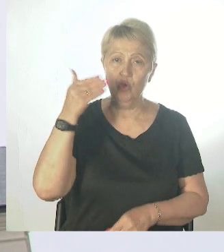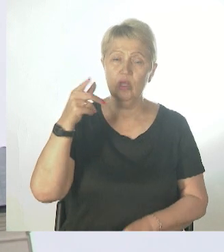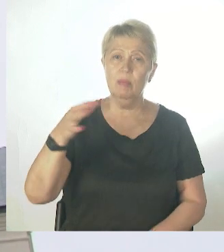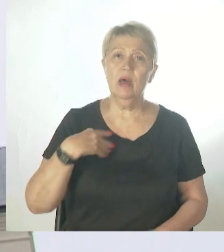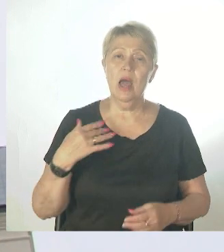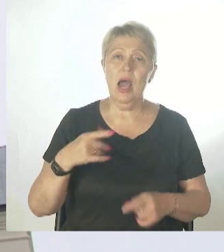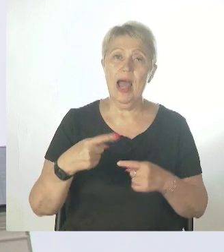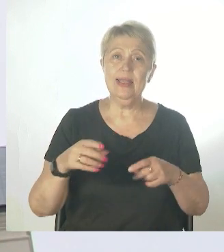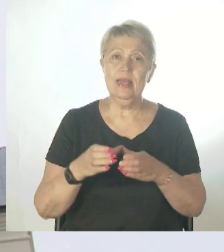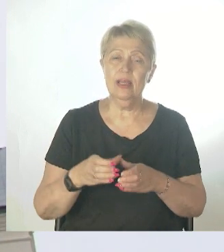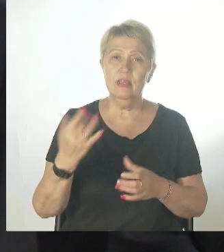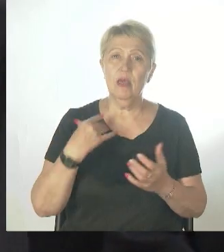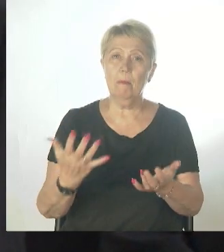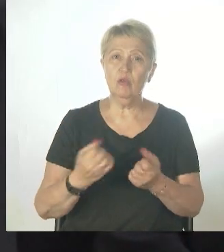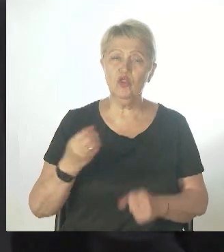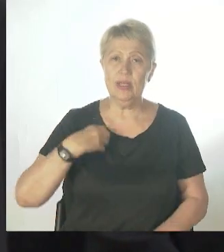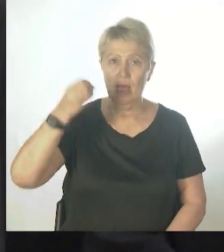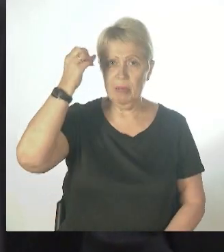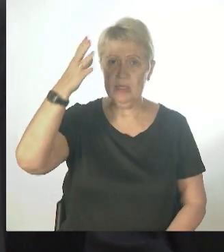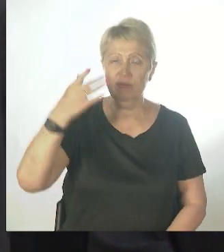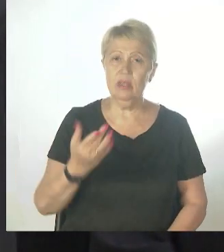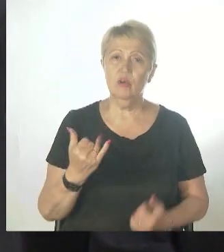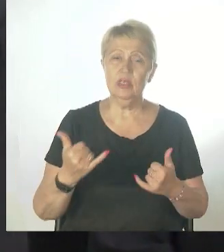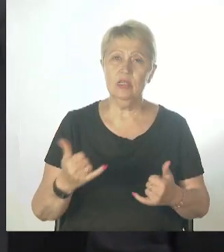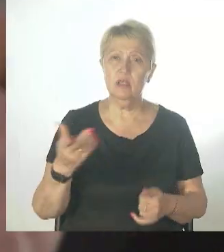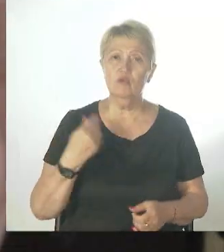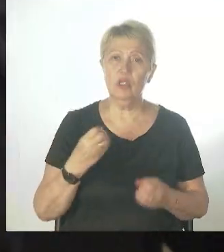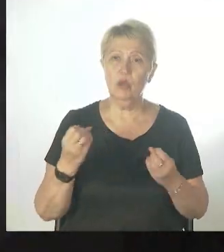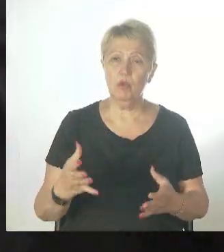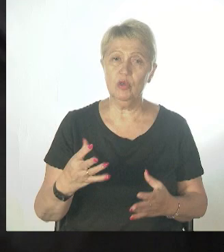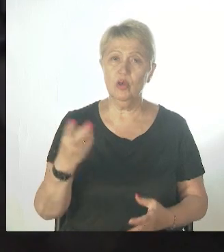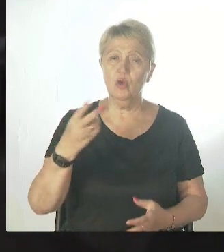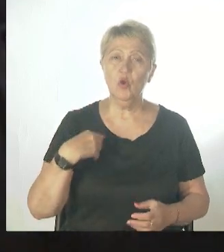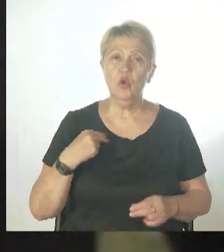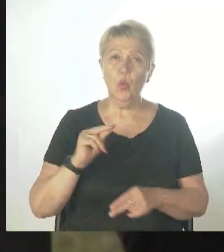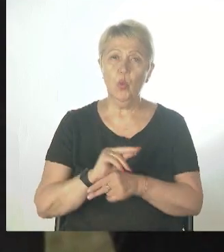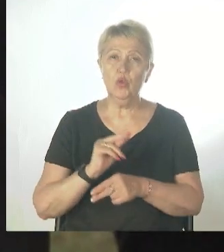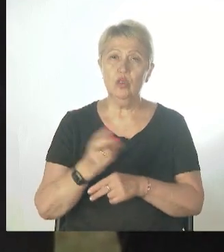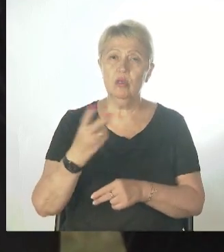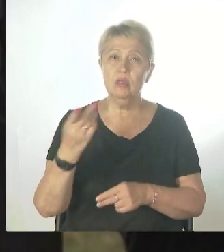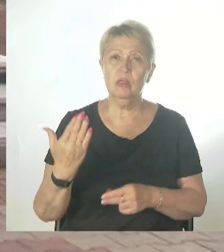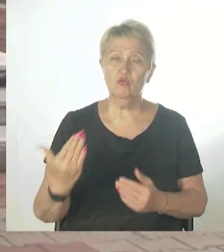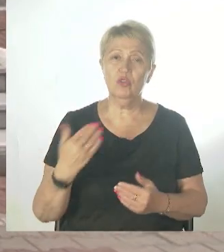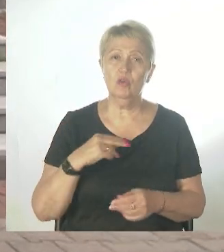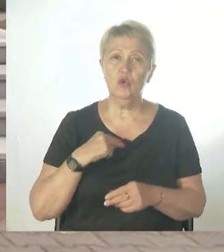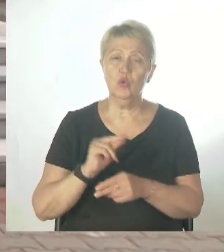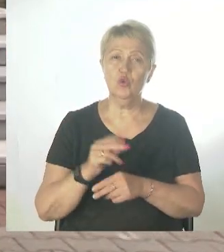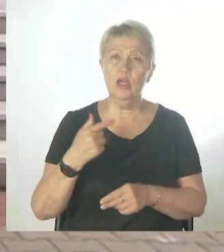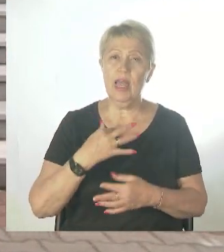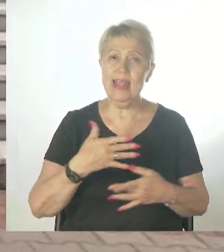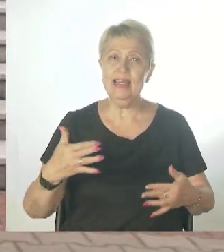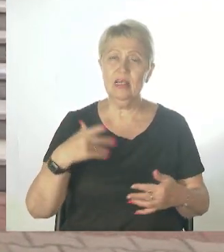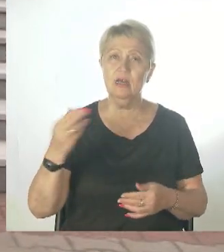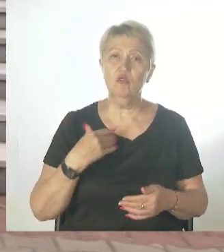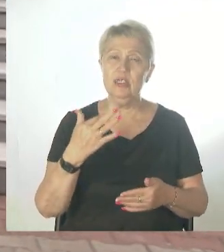приходе. А получать образование здесь непросто. Студентам нужно освоить несколько десятков предметов. Так в программе китайский,